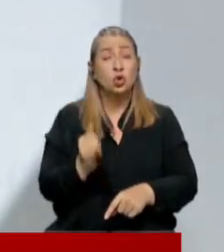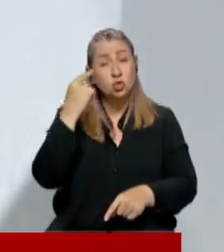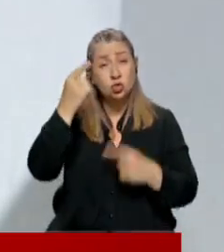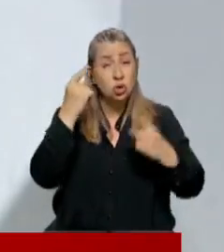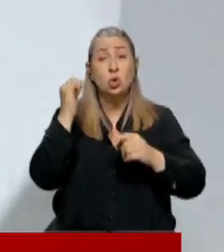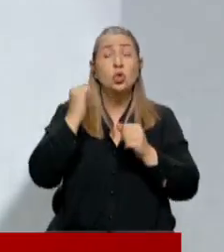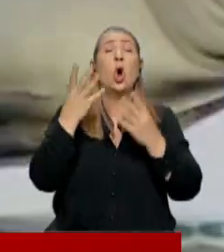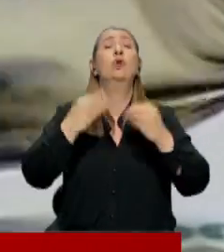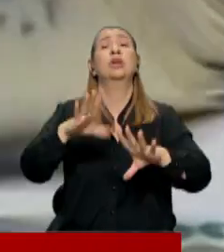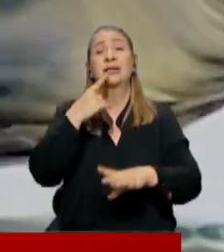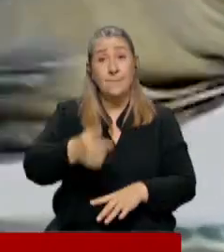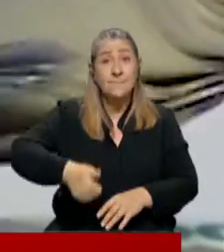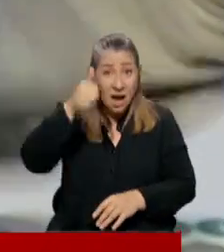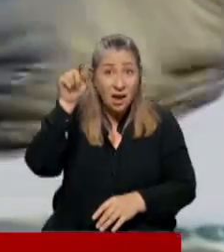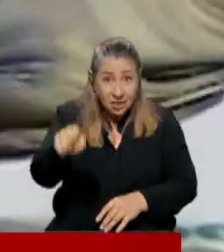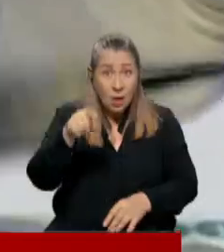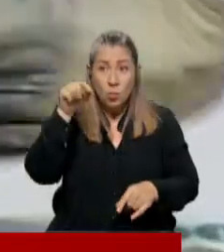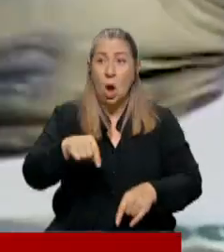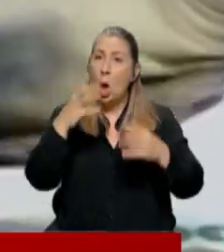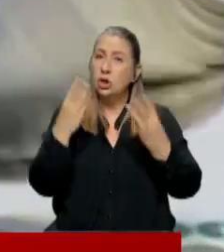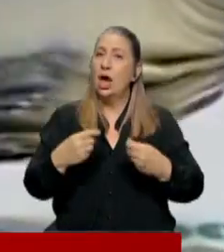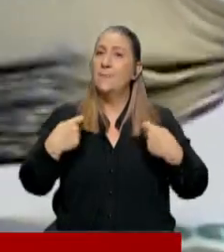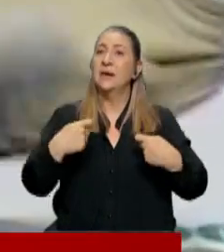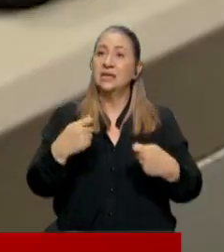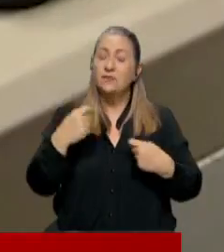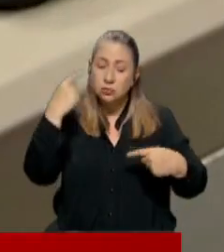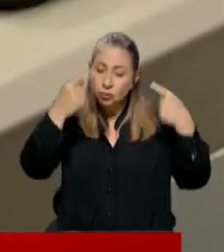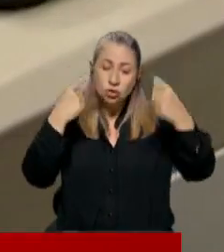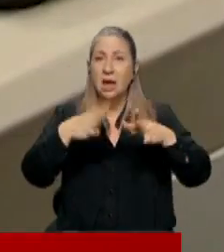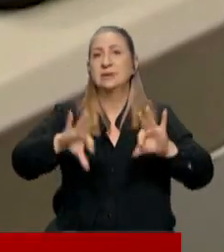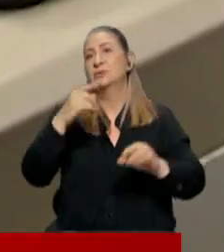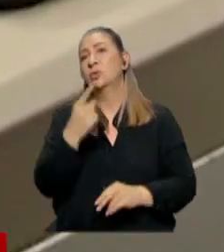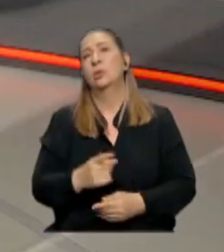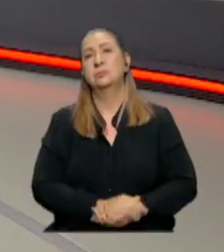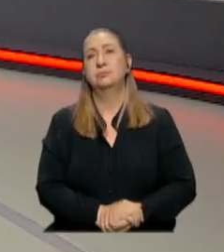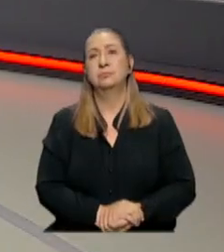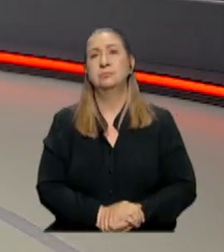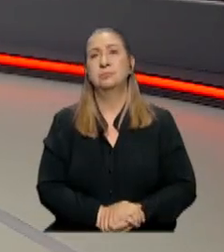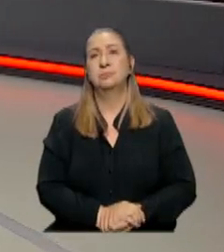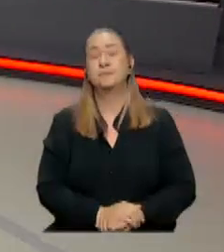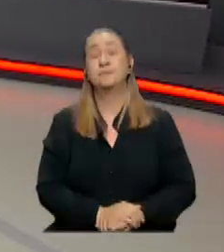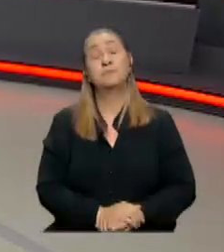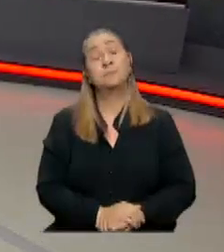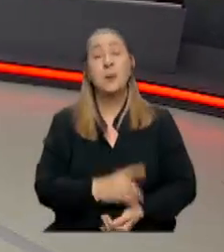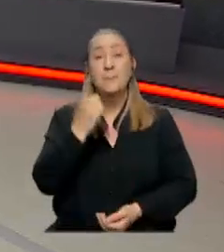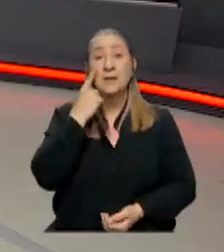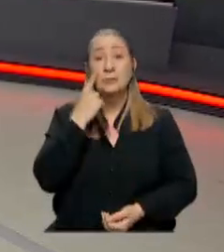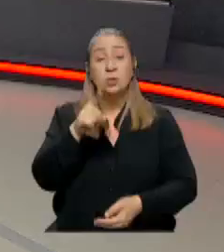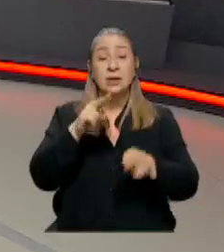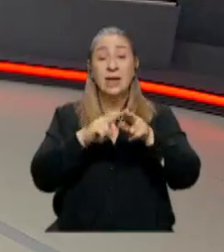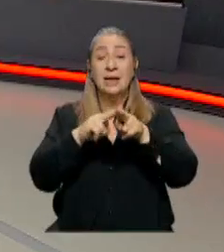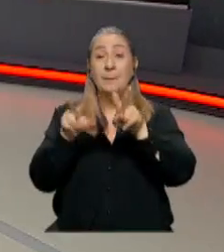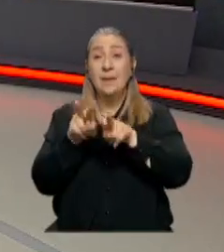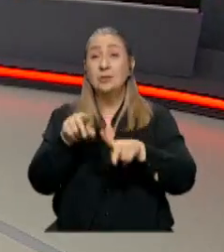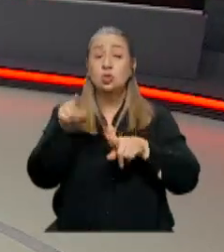yük gelmeyecek diyen bakan, bugün olası maliyetlerin senaryoları da hazır diyor. Şimdi bakalım bu kur korumalıydı,